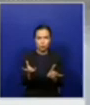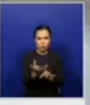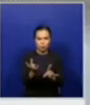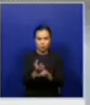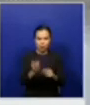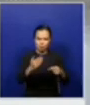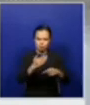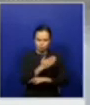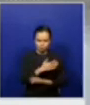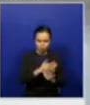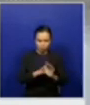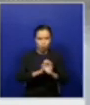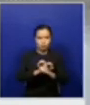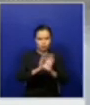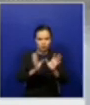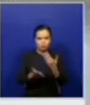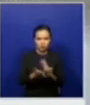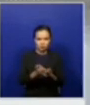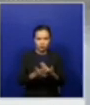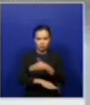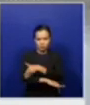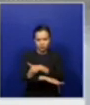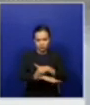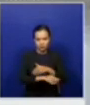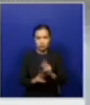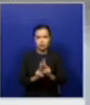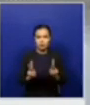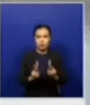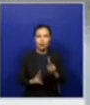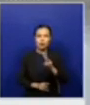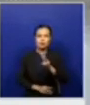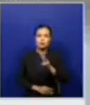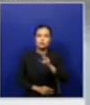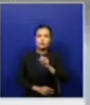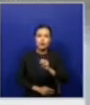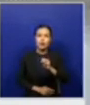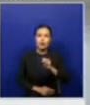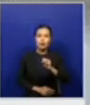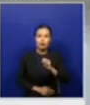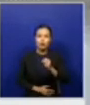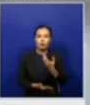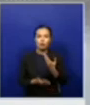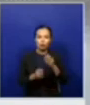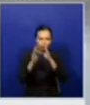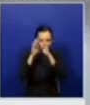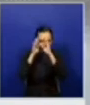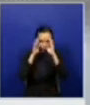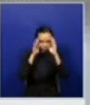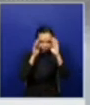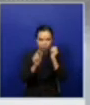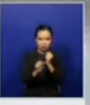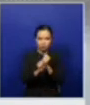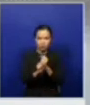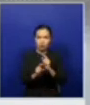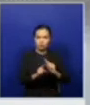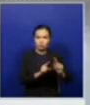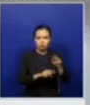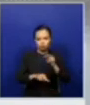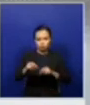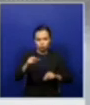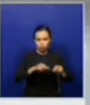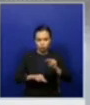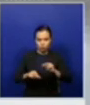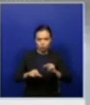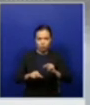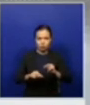ใสลำพังเพียงกรรมธิการสามัญงานล้นมือซึ่งจะส่งผลให้การตรวจสอบไ